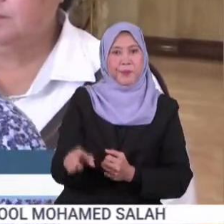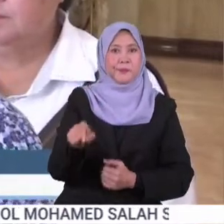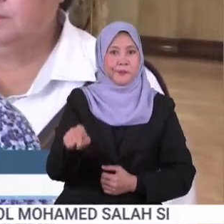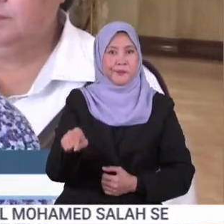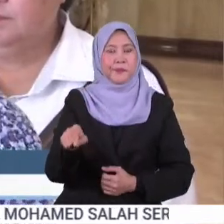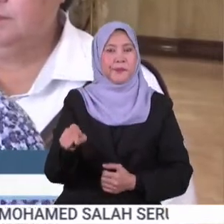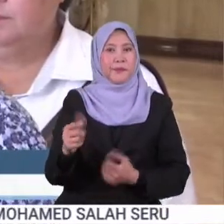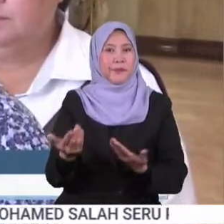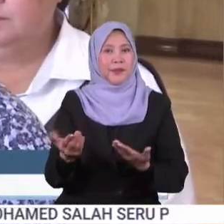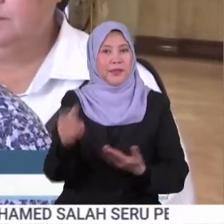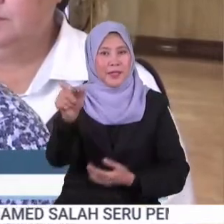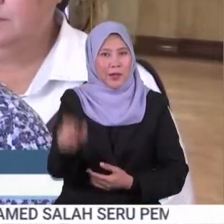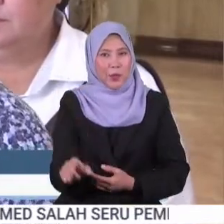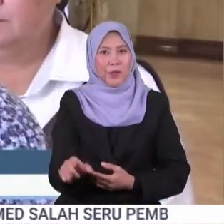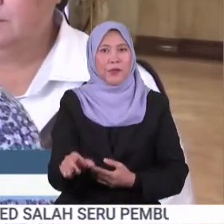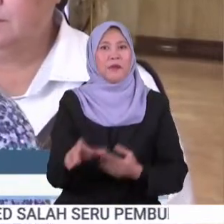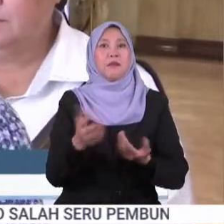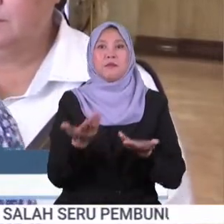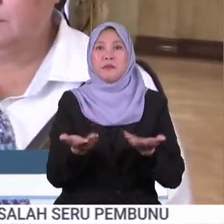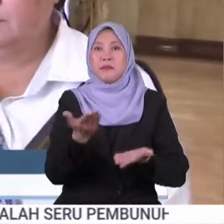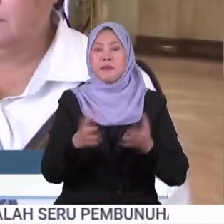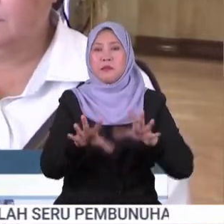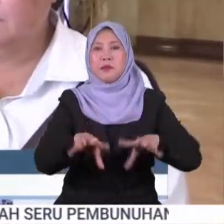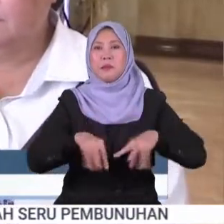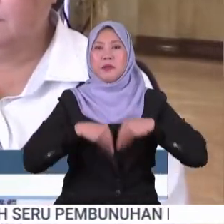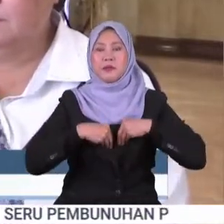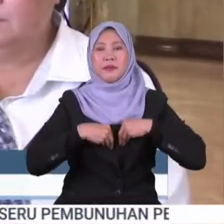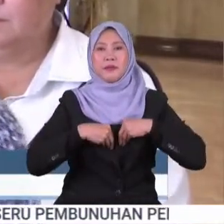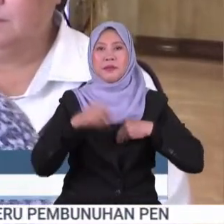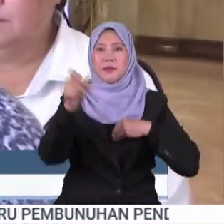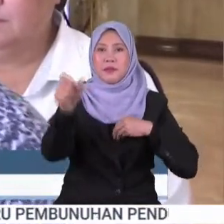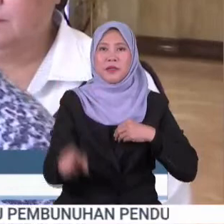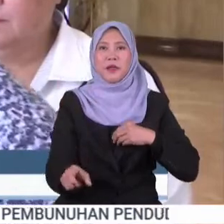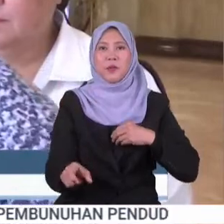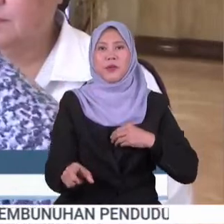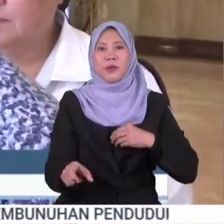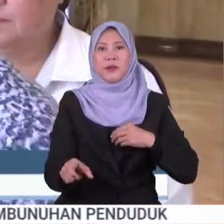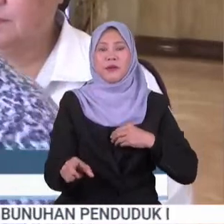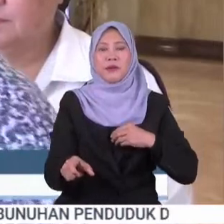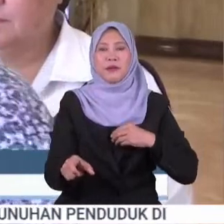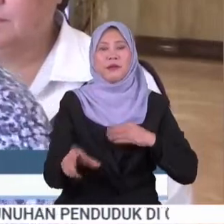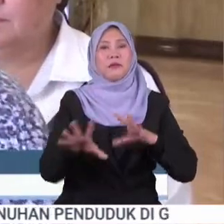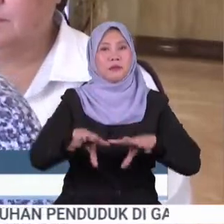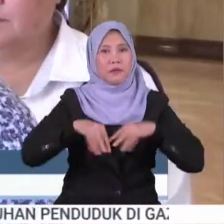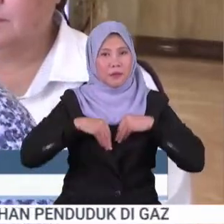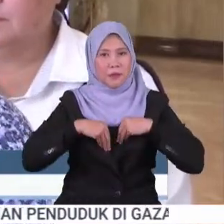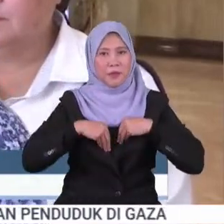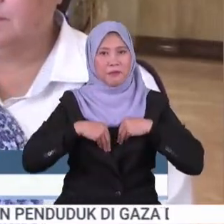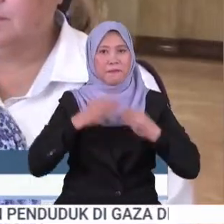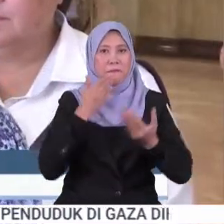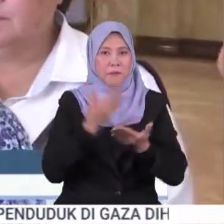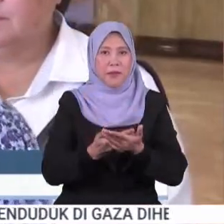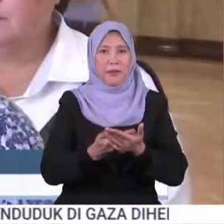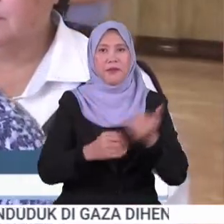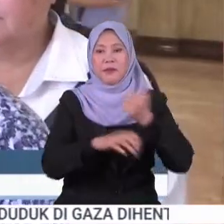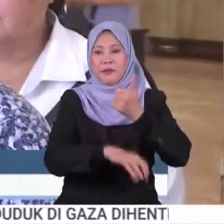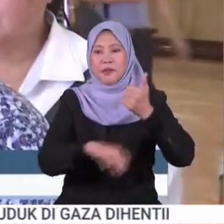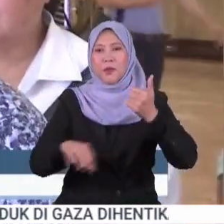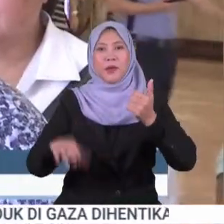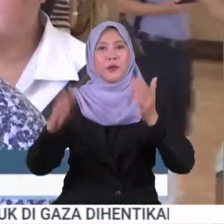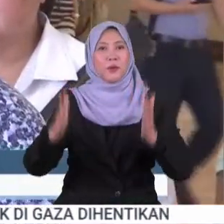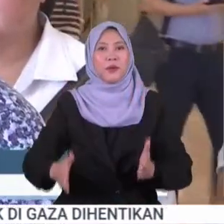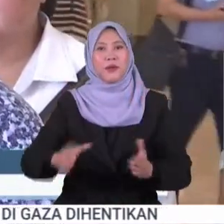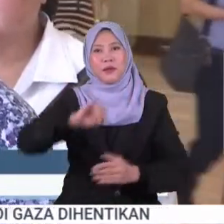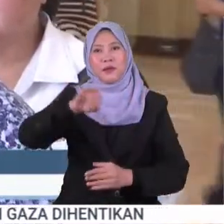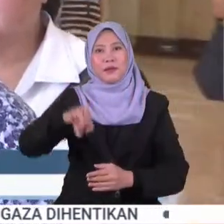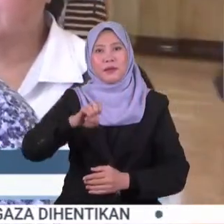ataupun penerimaan sebagai calon adalah diterima baik oleh cawangan Jepak, orang-orang